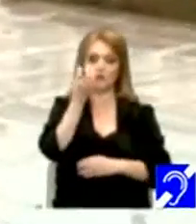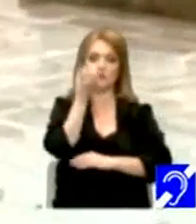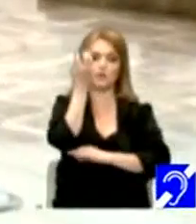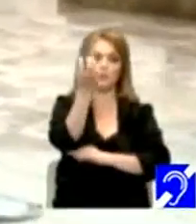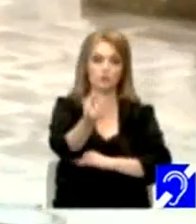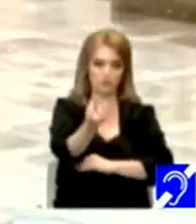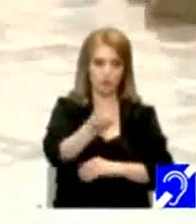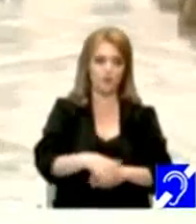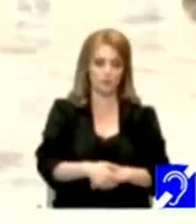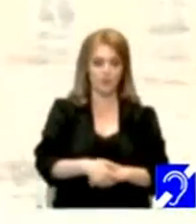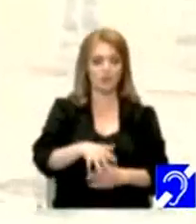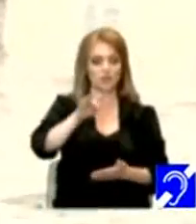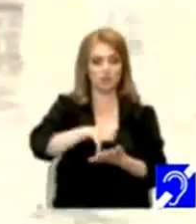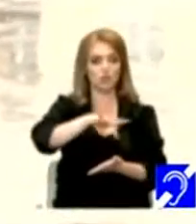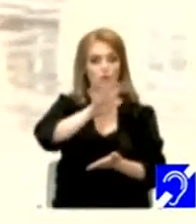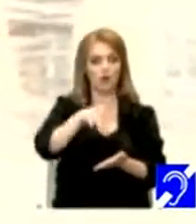Chișinău.